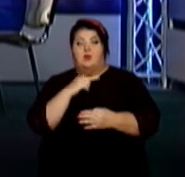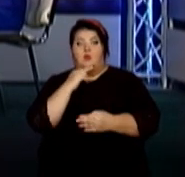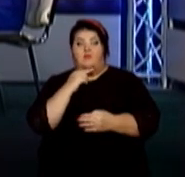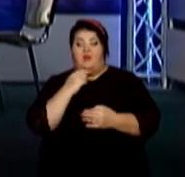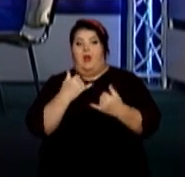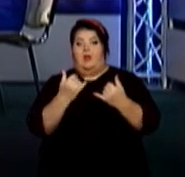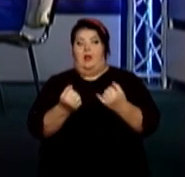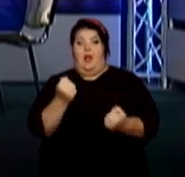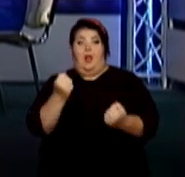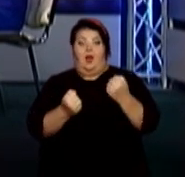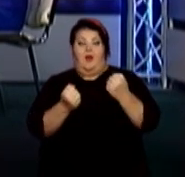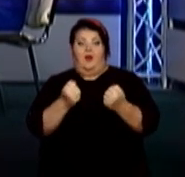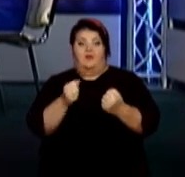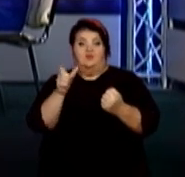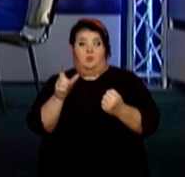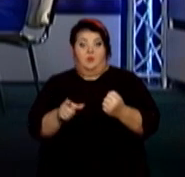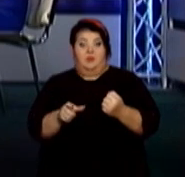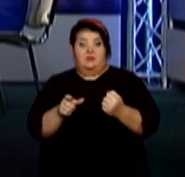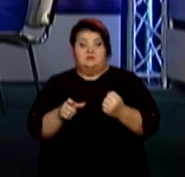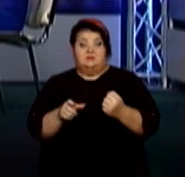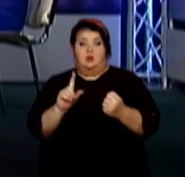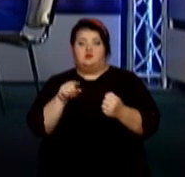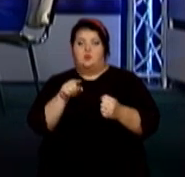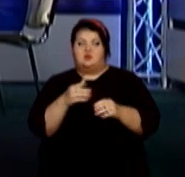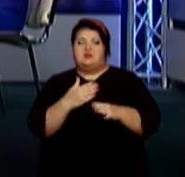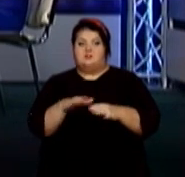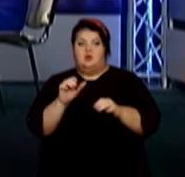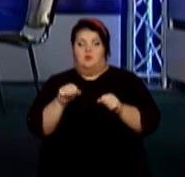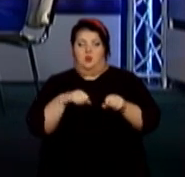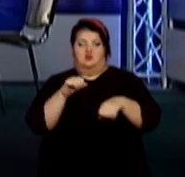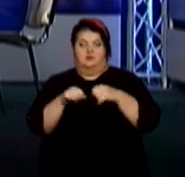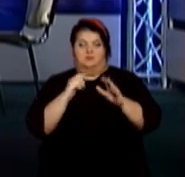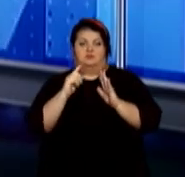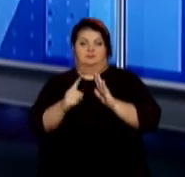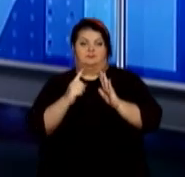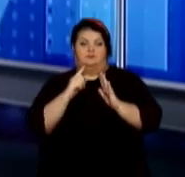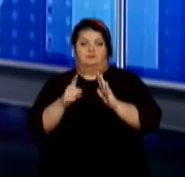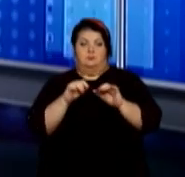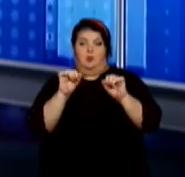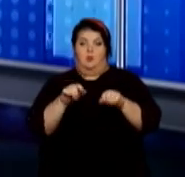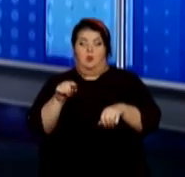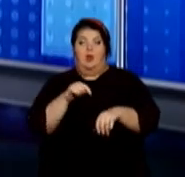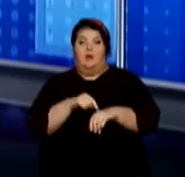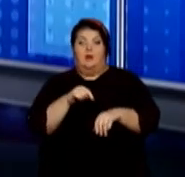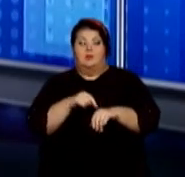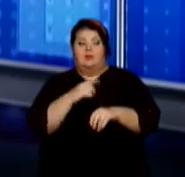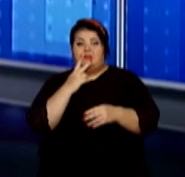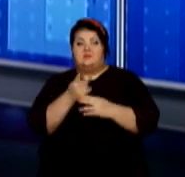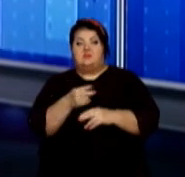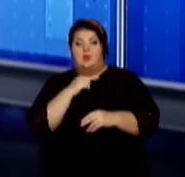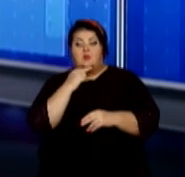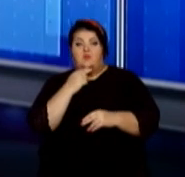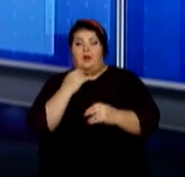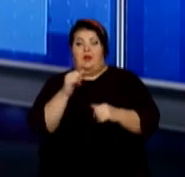для автомобіліста, що по цій частині можуть рухатися велосипедисти, і реагування і звертання уваги